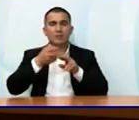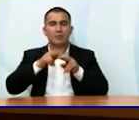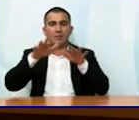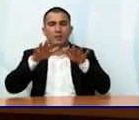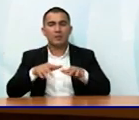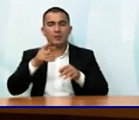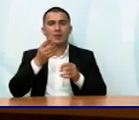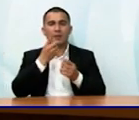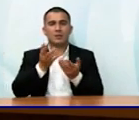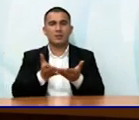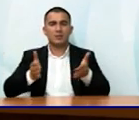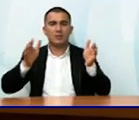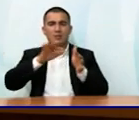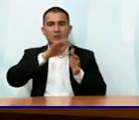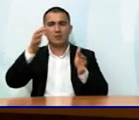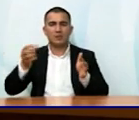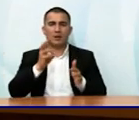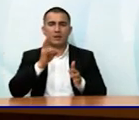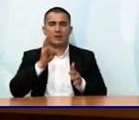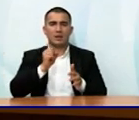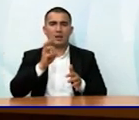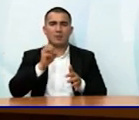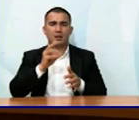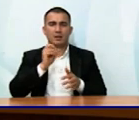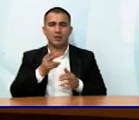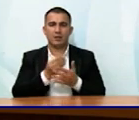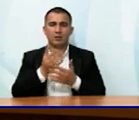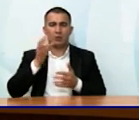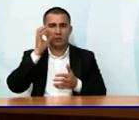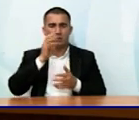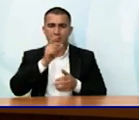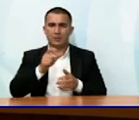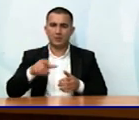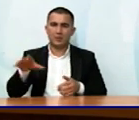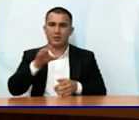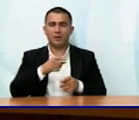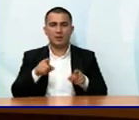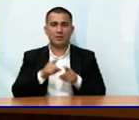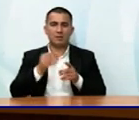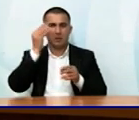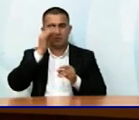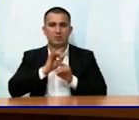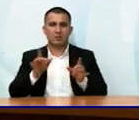tup namatak deydi. Demak, bu qaysidir ma'noda Oybekning o'ziga ham qiyoslanishi mumkin.